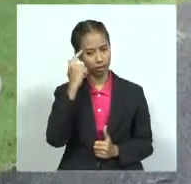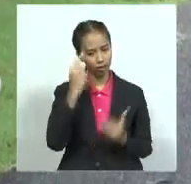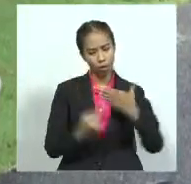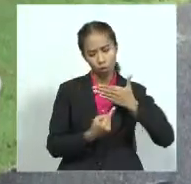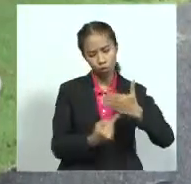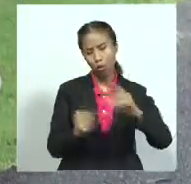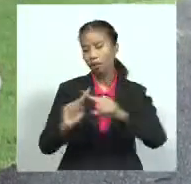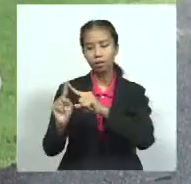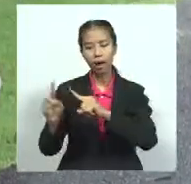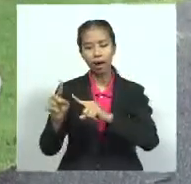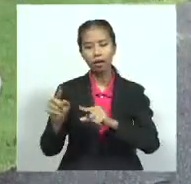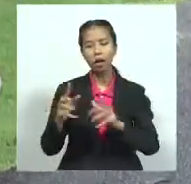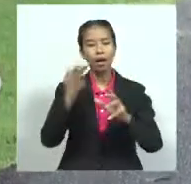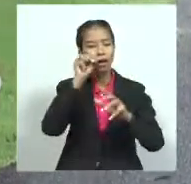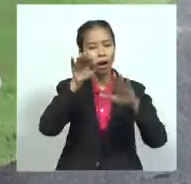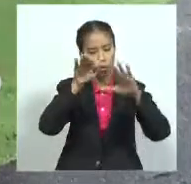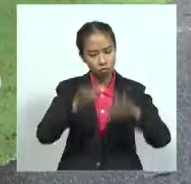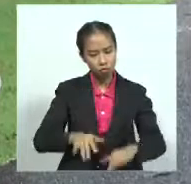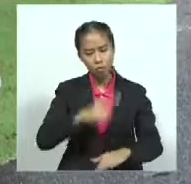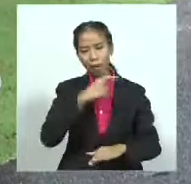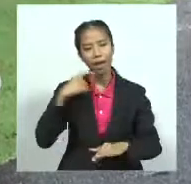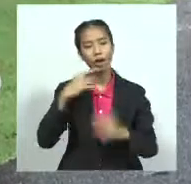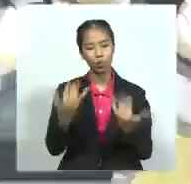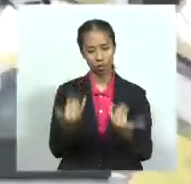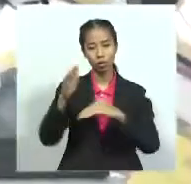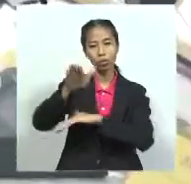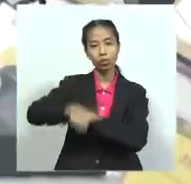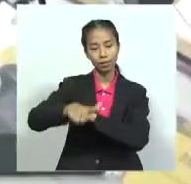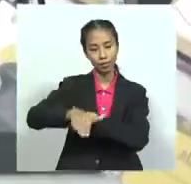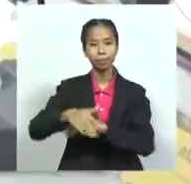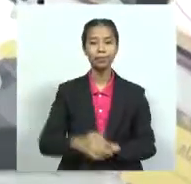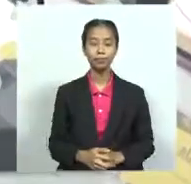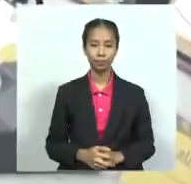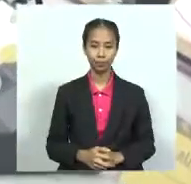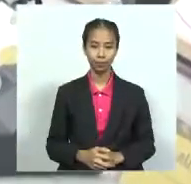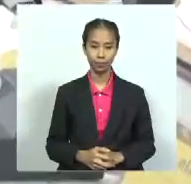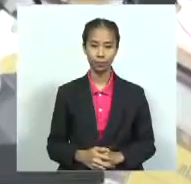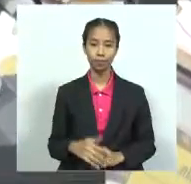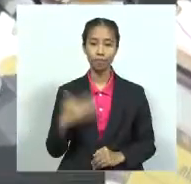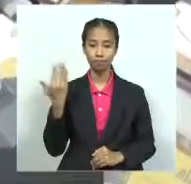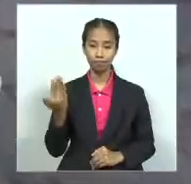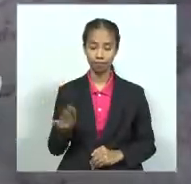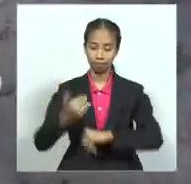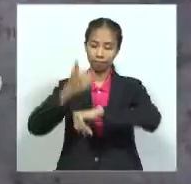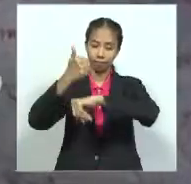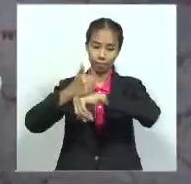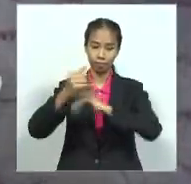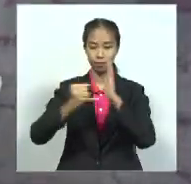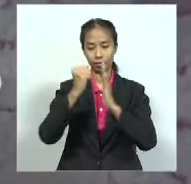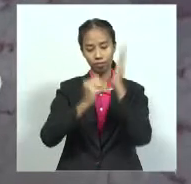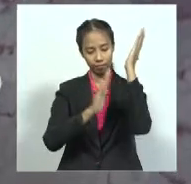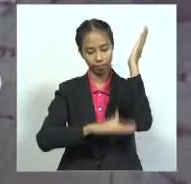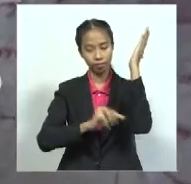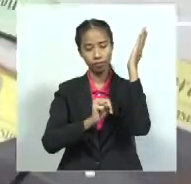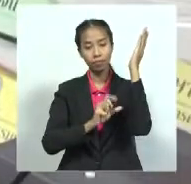อยก็จะแห้งภายในเย็นนี้นะครับผม ด้านนายจำเริญทิพยพงษ์ธาดาผู้ว่าราชการจังหวัดนครศรีธรร